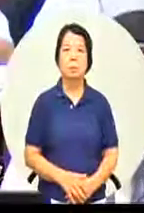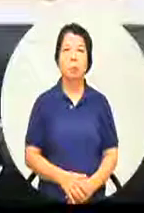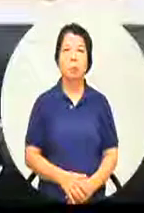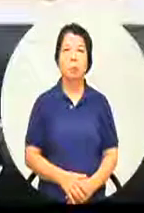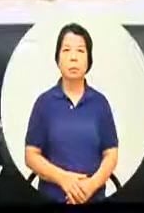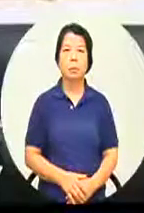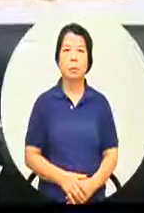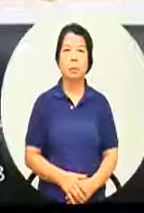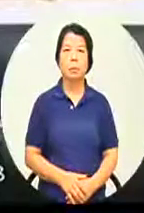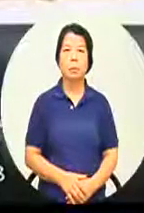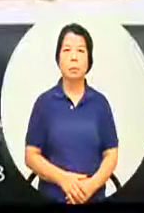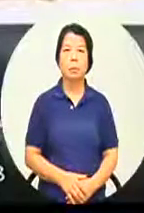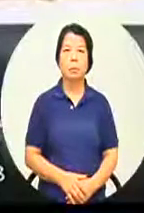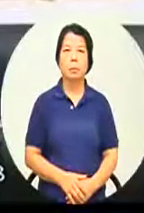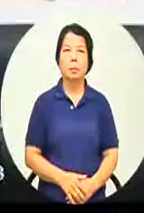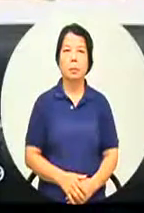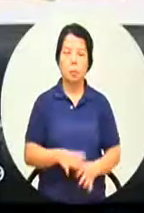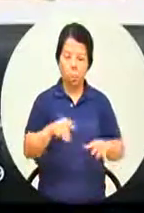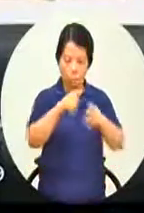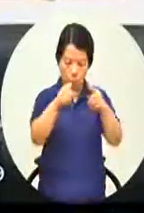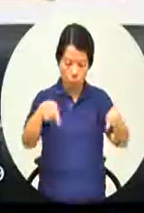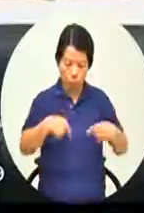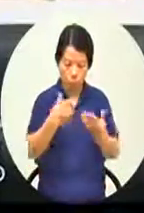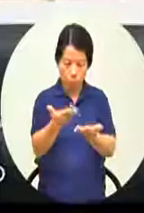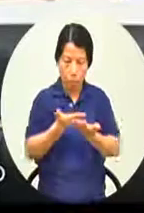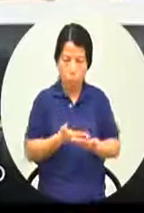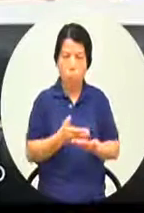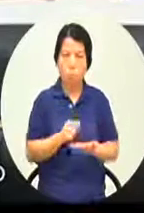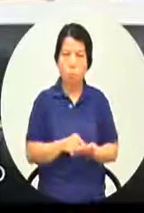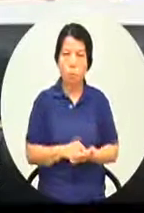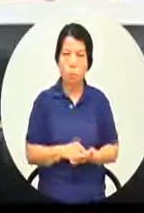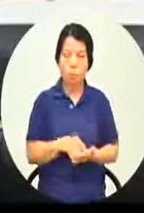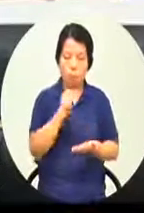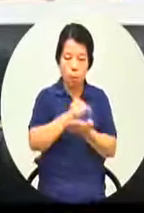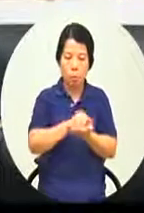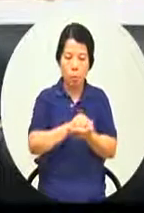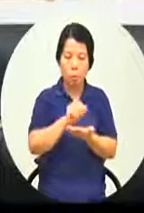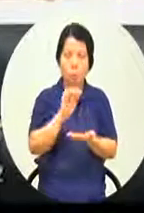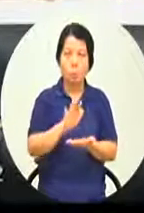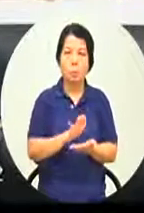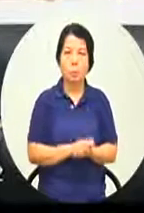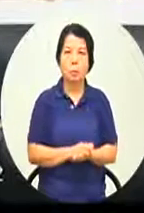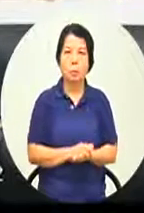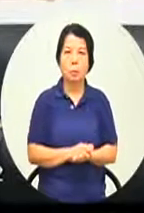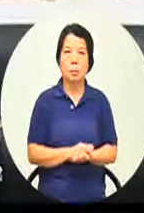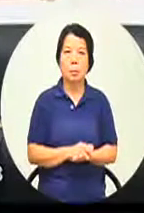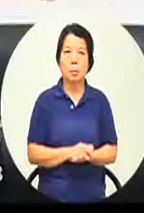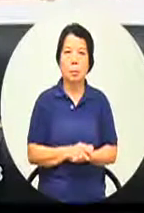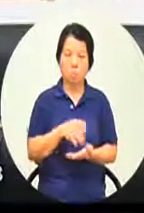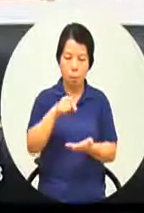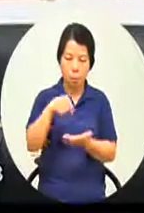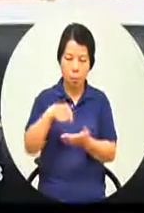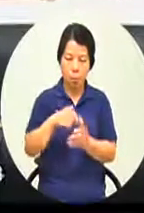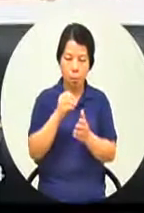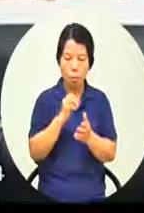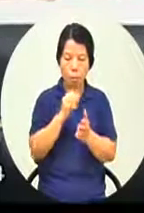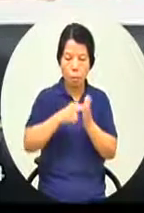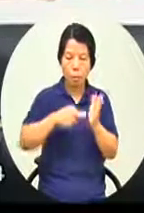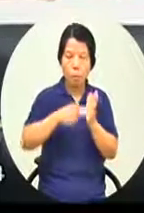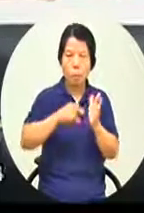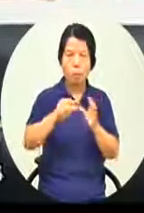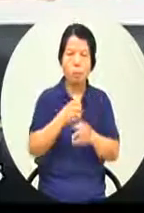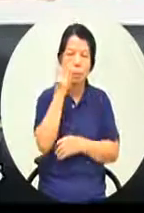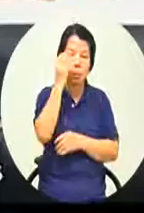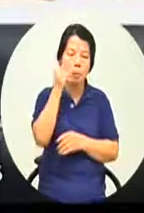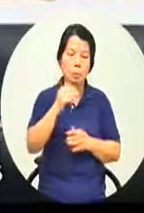是我这边手上看到你们提供给大会我们议会的资料哦，你这边续名是说观光市场